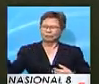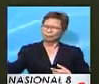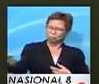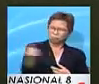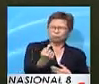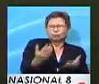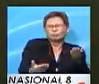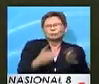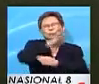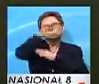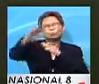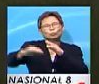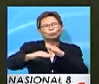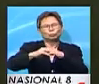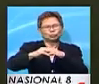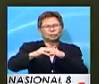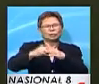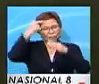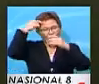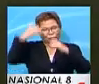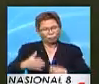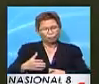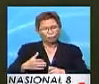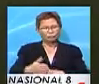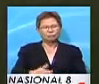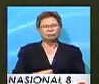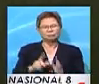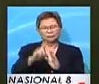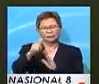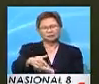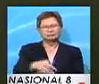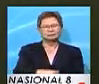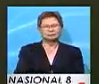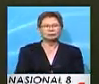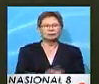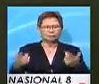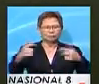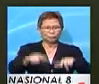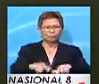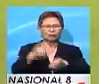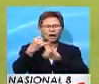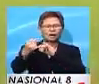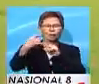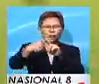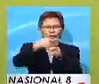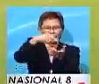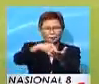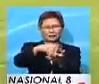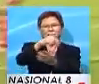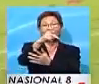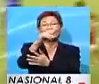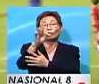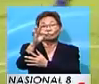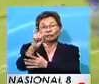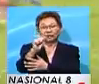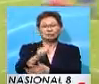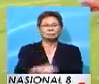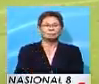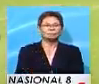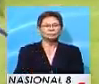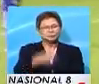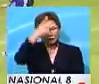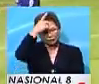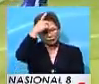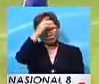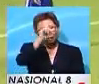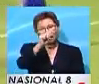Mungkin segalanya akan di muktamadkan P kongres itu nanti ya dia akan berlangsung pada penujunglan Datuk